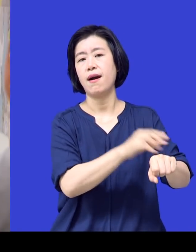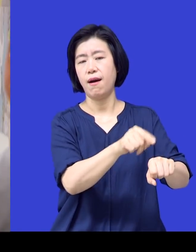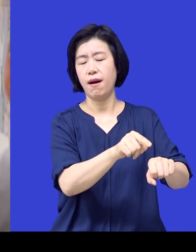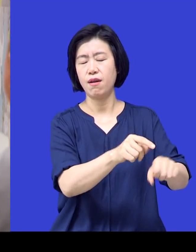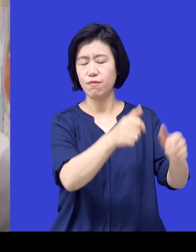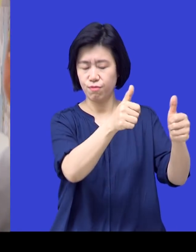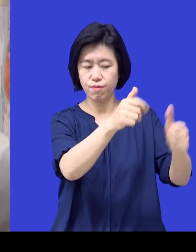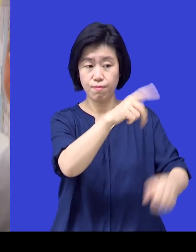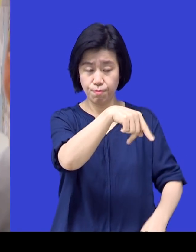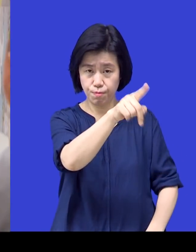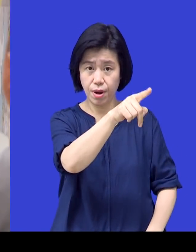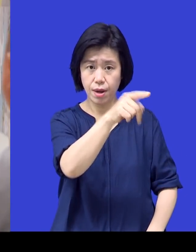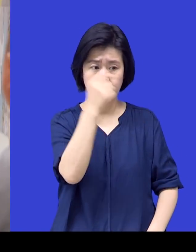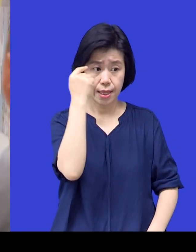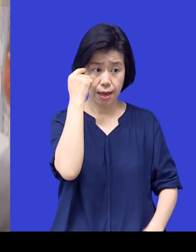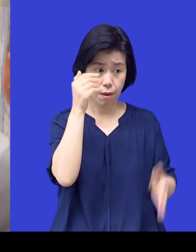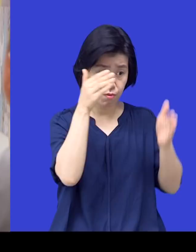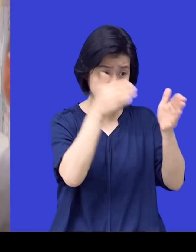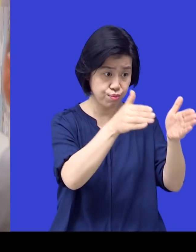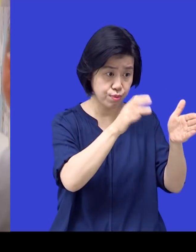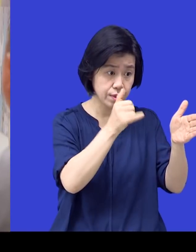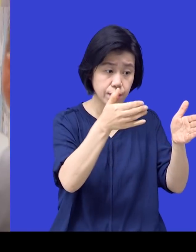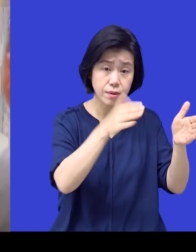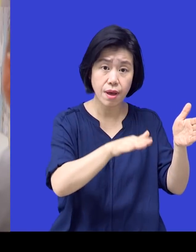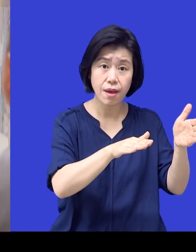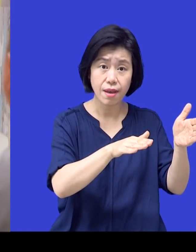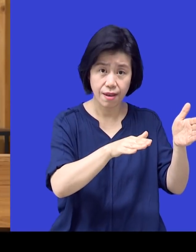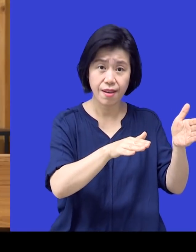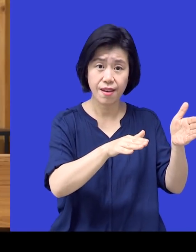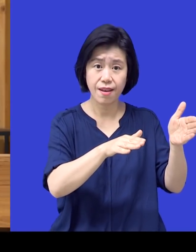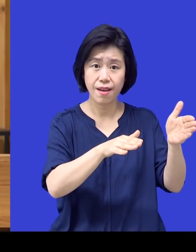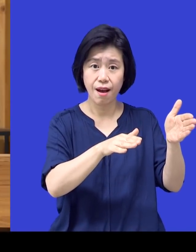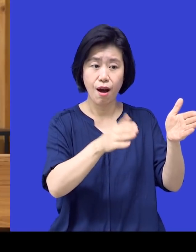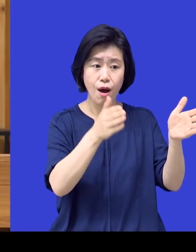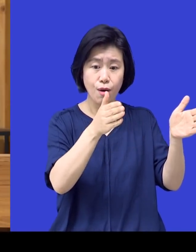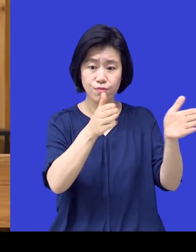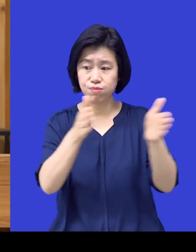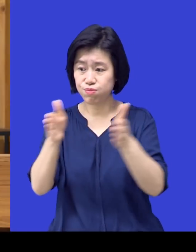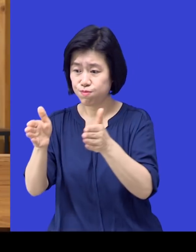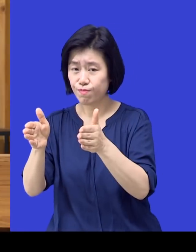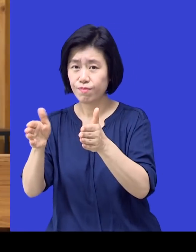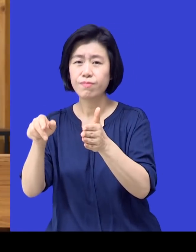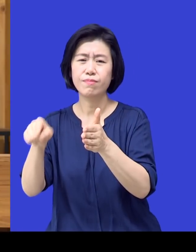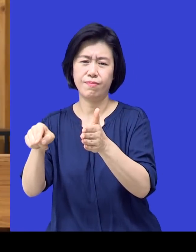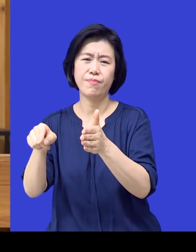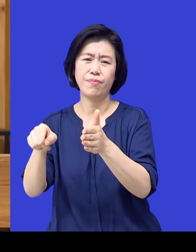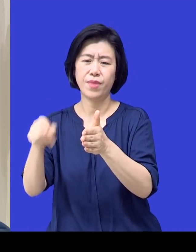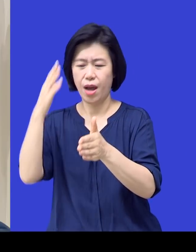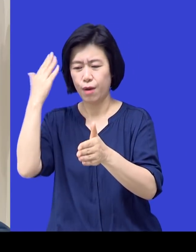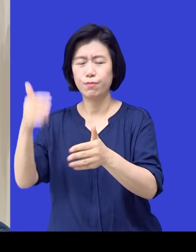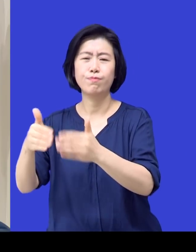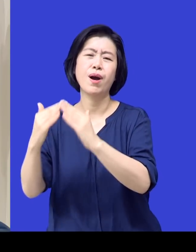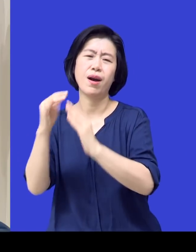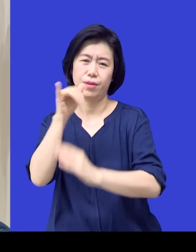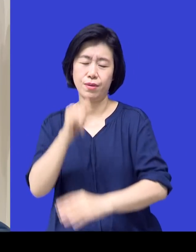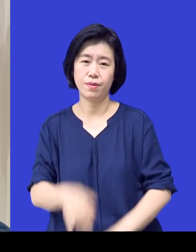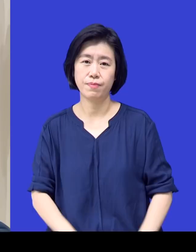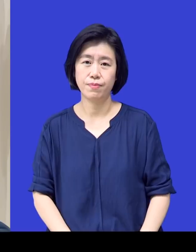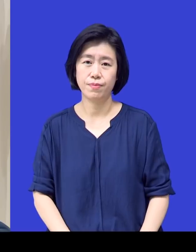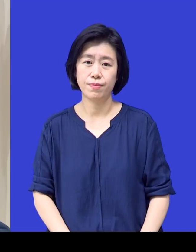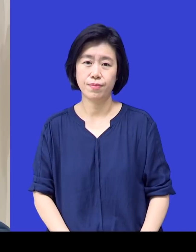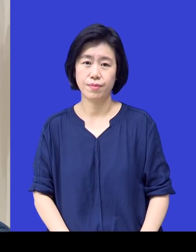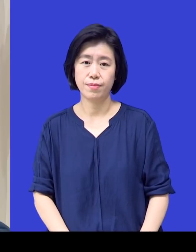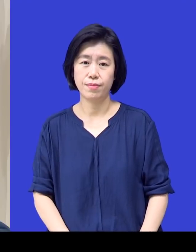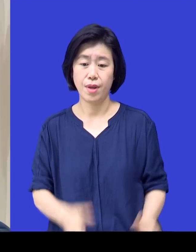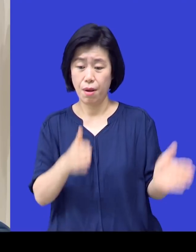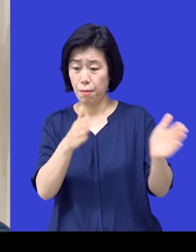한국을 후원국으로 준비를 하고 저 같은 사람 하나를 뽑게 된 거예요. 근데 그 말이 뭐였냐면 3년을